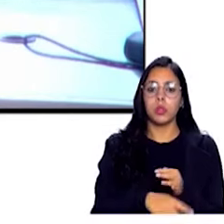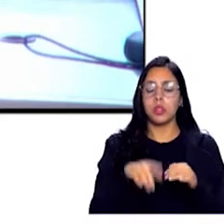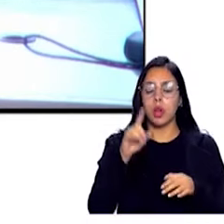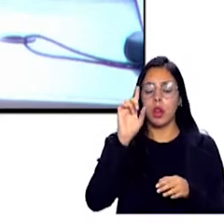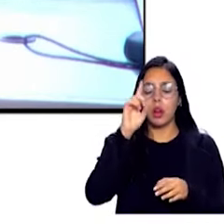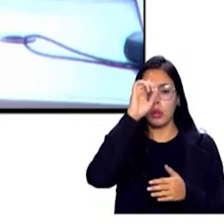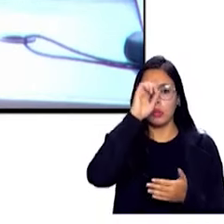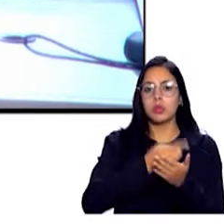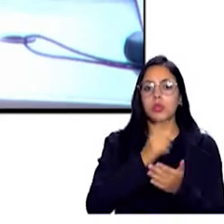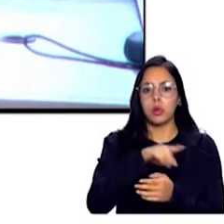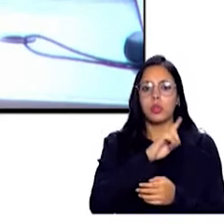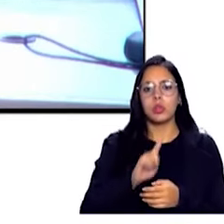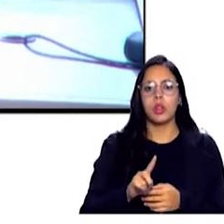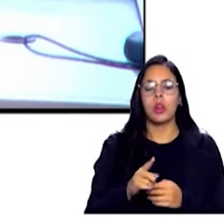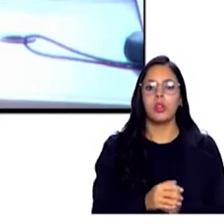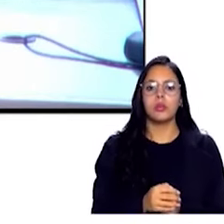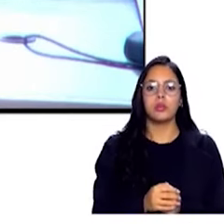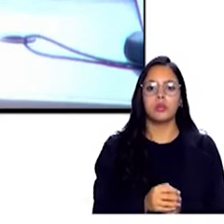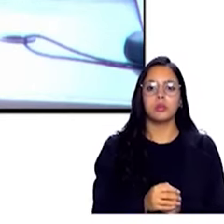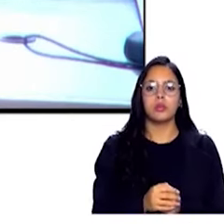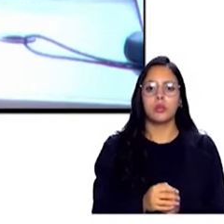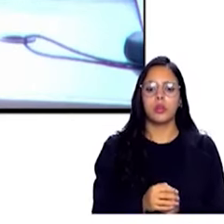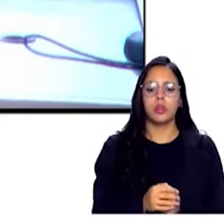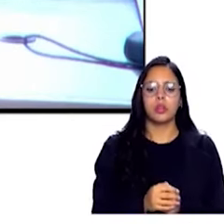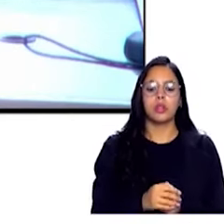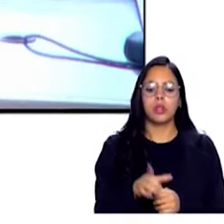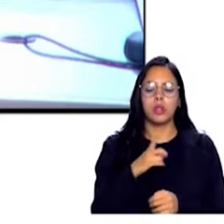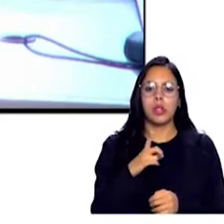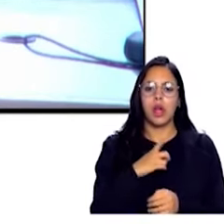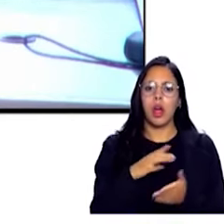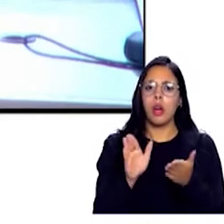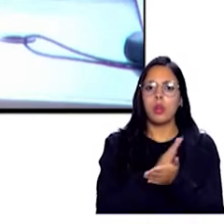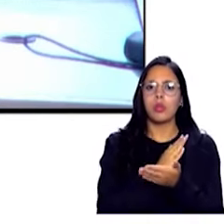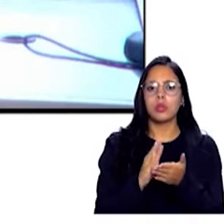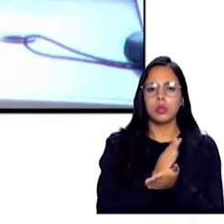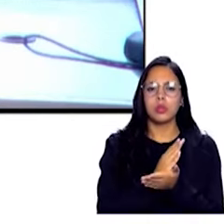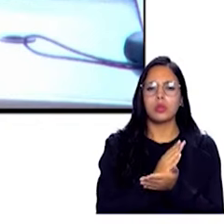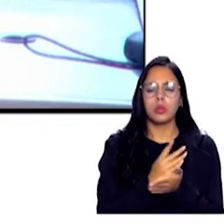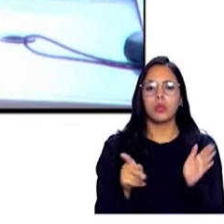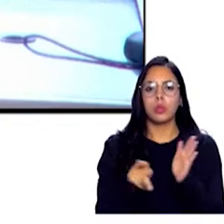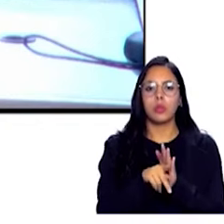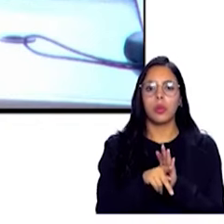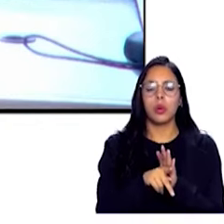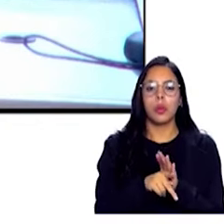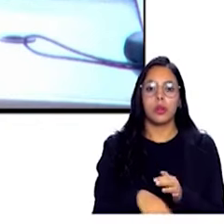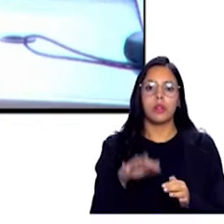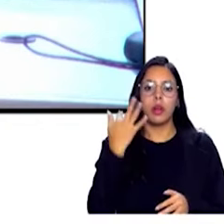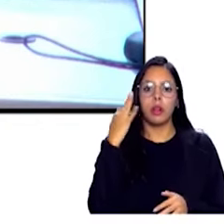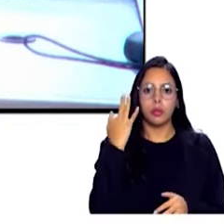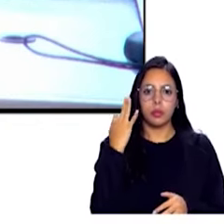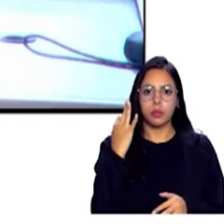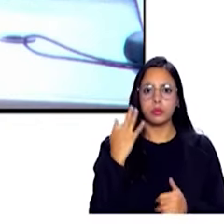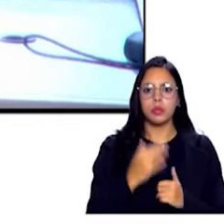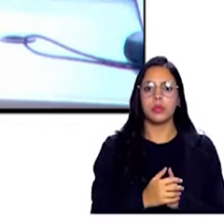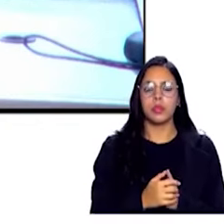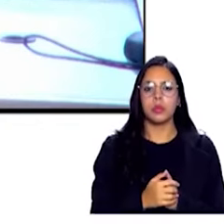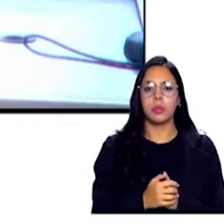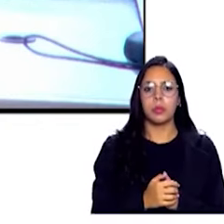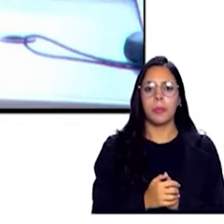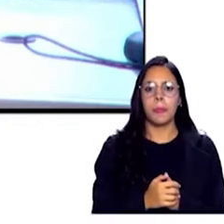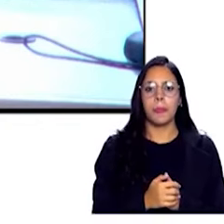les recours en cassation ET Pour cela nous avons en France la procédure d'avis à la cour de cassation